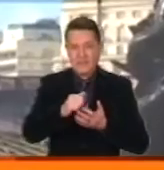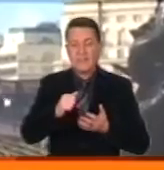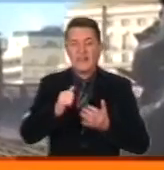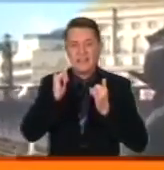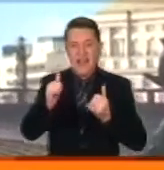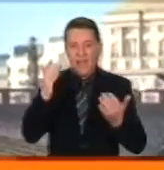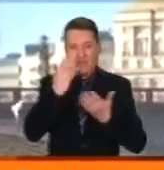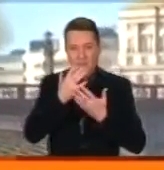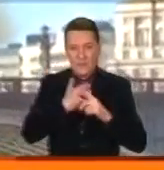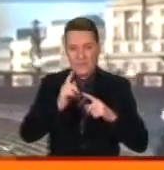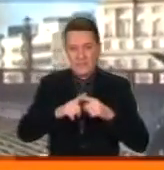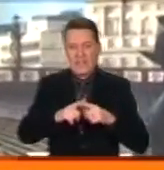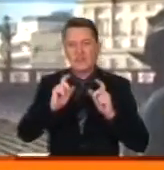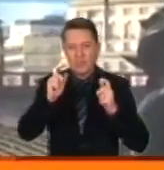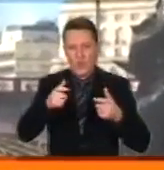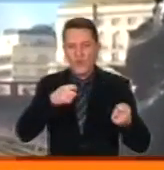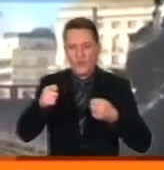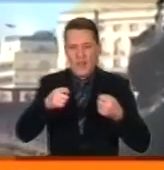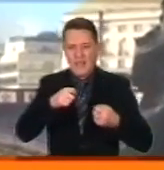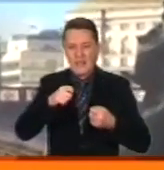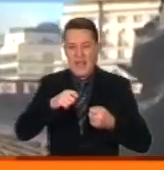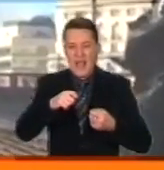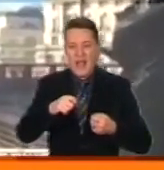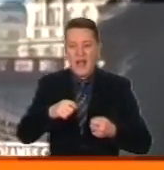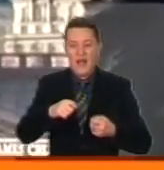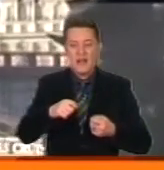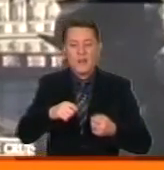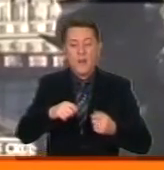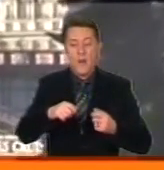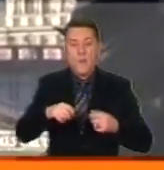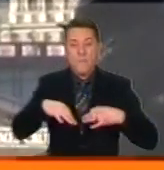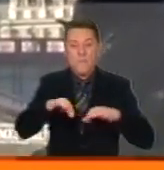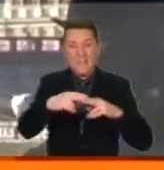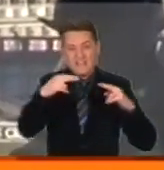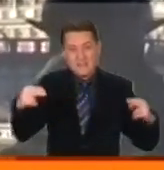фільму. Все відбувалося зі згоди влади, а міст на час знімання перекрила поліція.